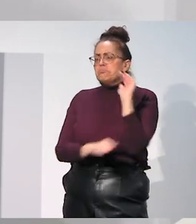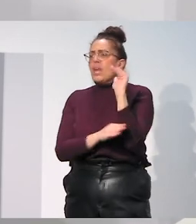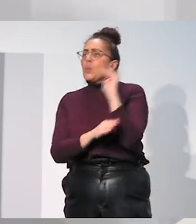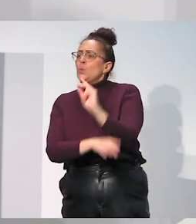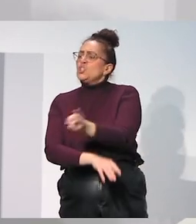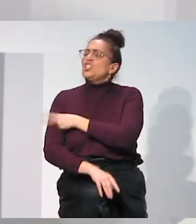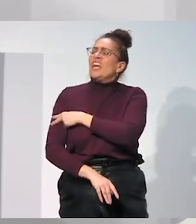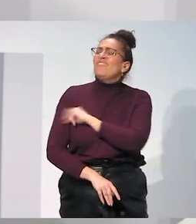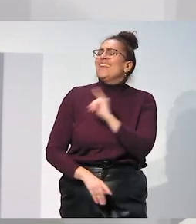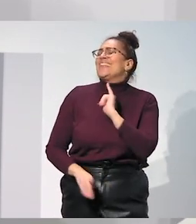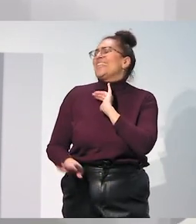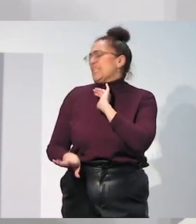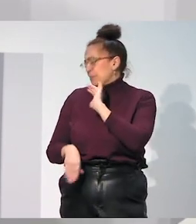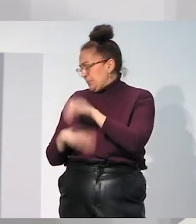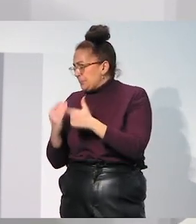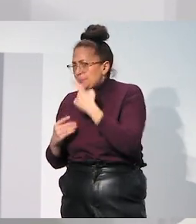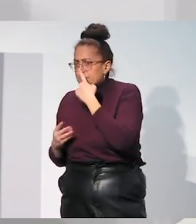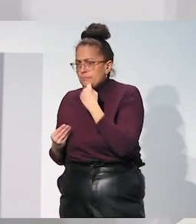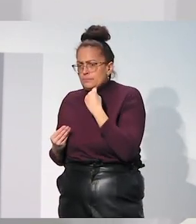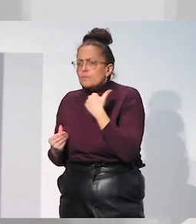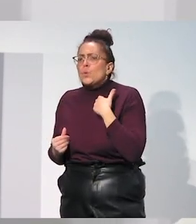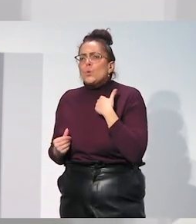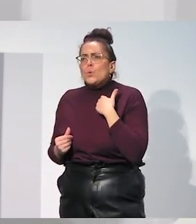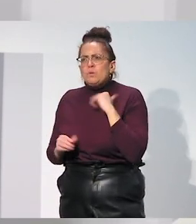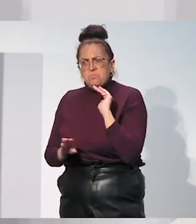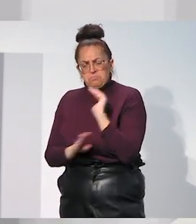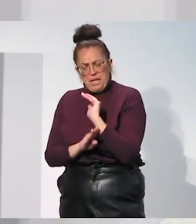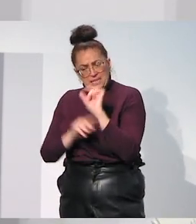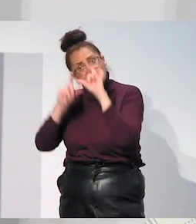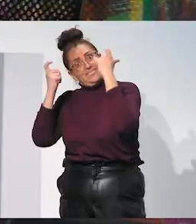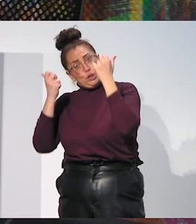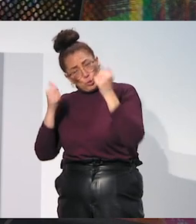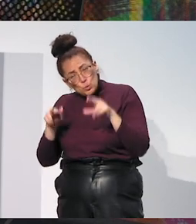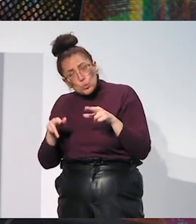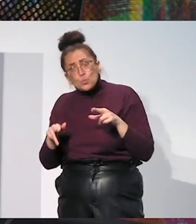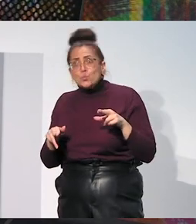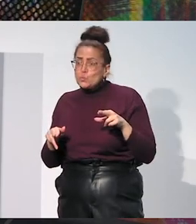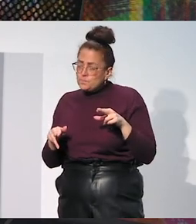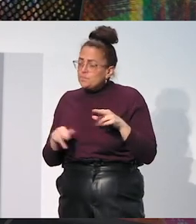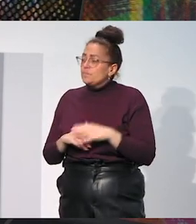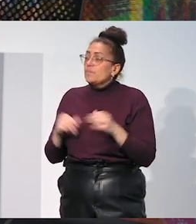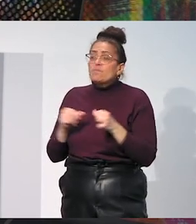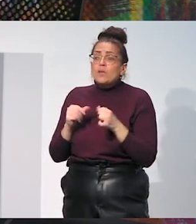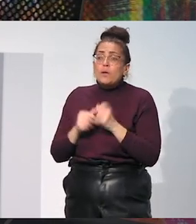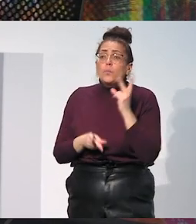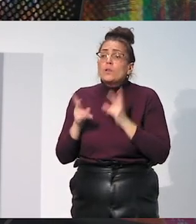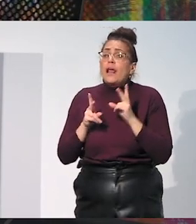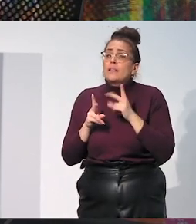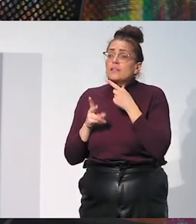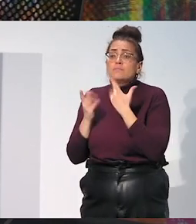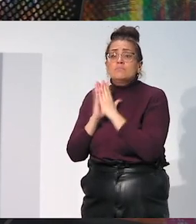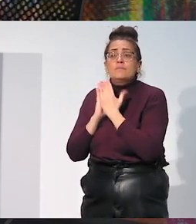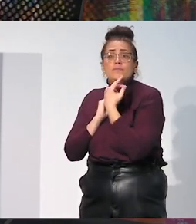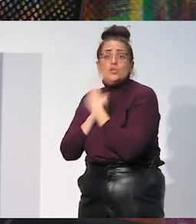commence à flairer que ça ne va pas être facile. Mmh. Alors justement, je vous propose, Marie-Hélène Lafond, de lire un extrait de votre livre